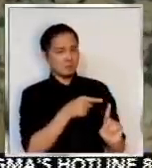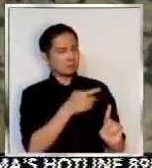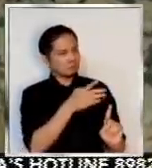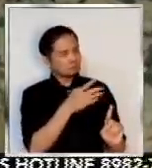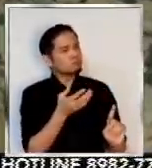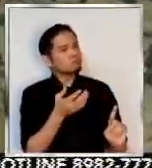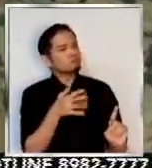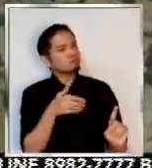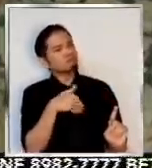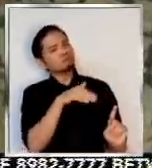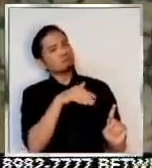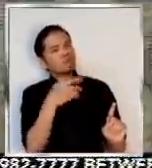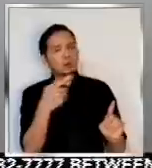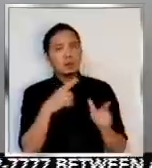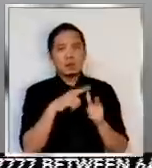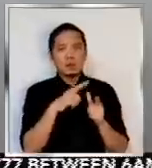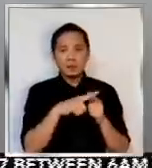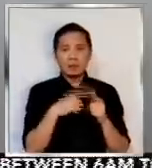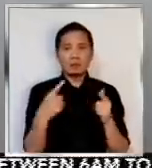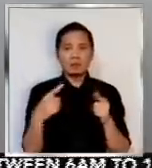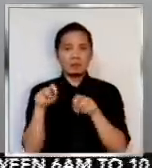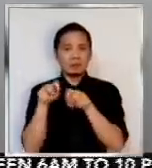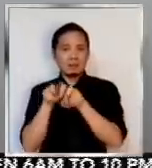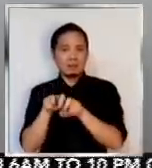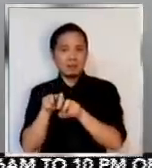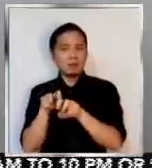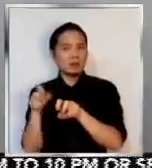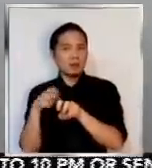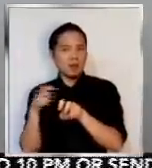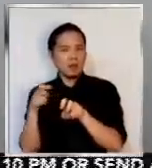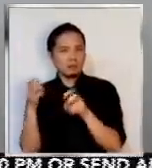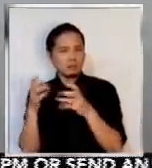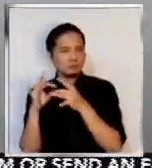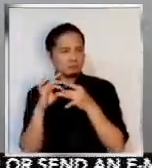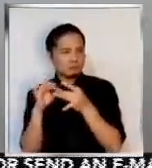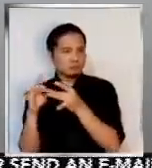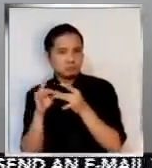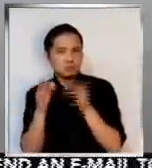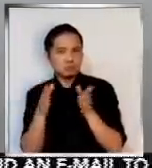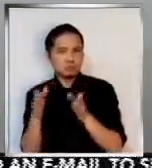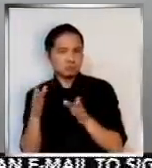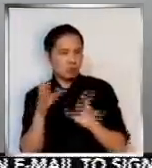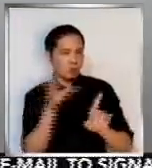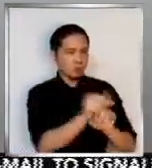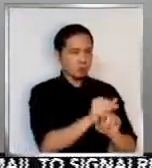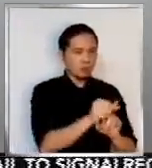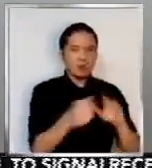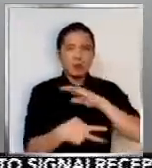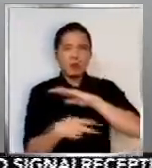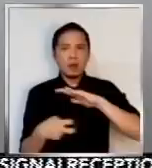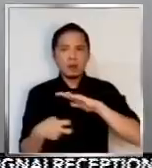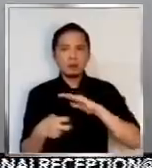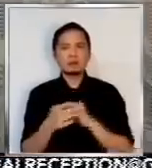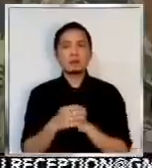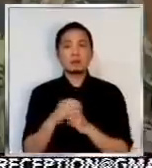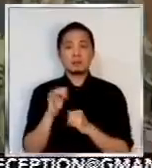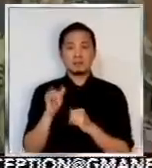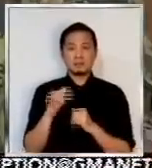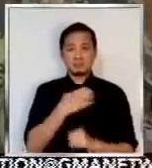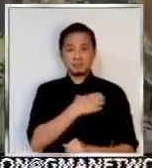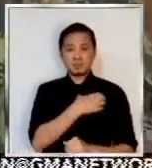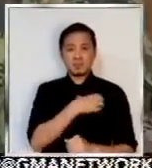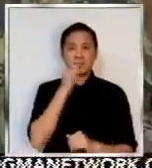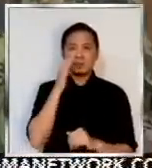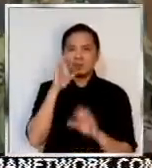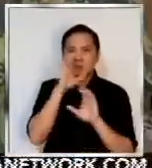yung pagkuha ng pera. May mga iba pang suspect na pinaghahanap ang mga pulis, kabilang na ang sinasabing mastermind sa krimen. Kaya po